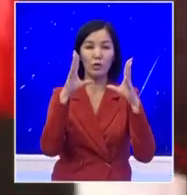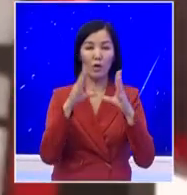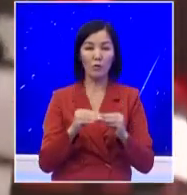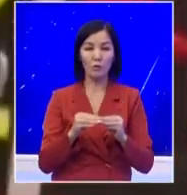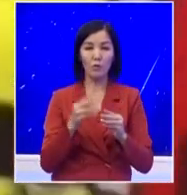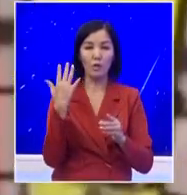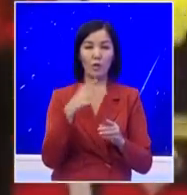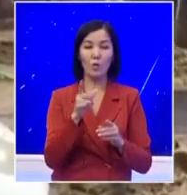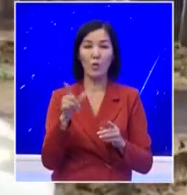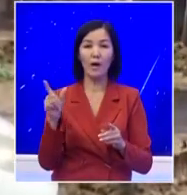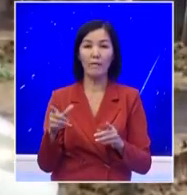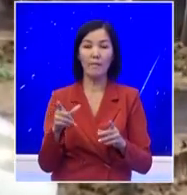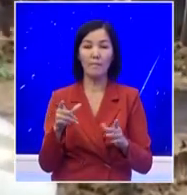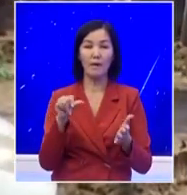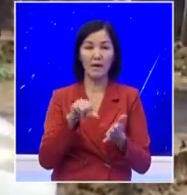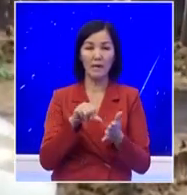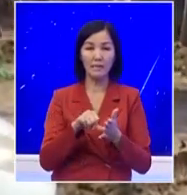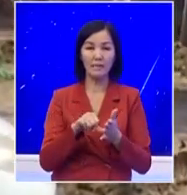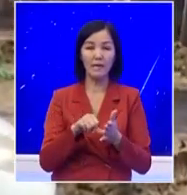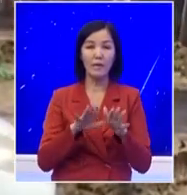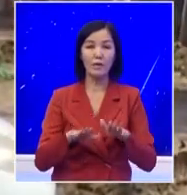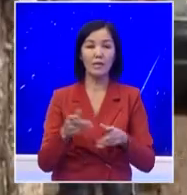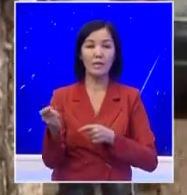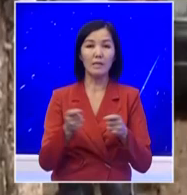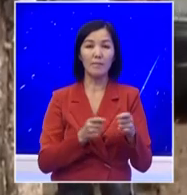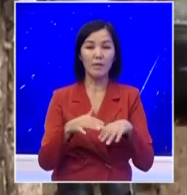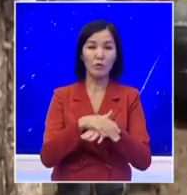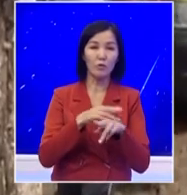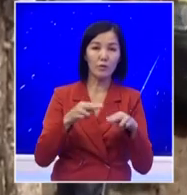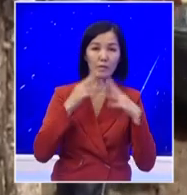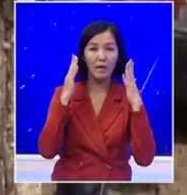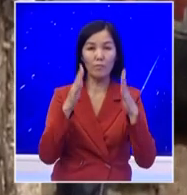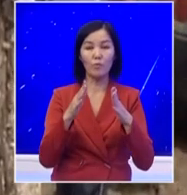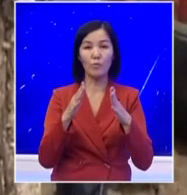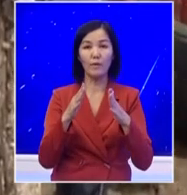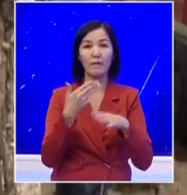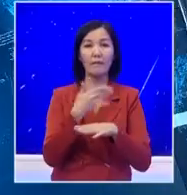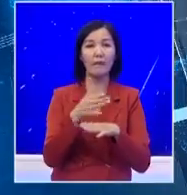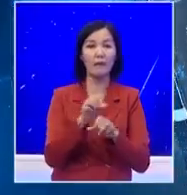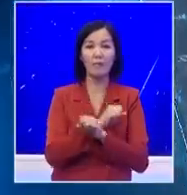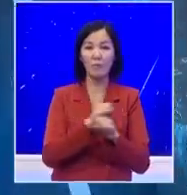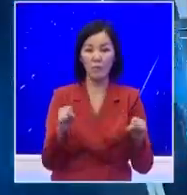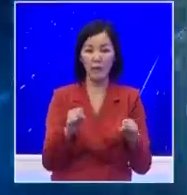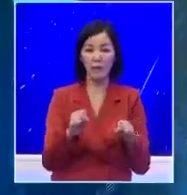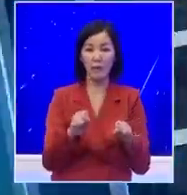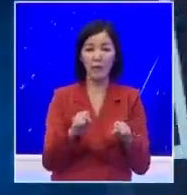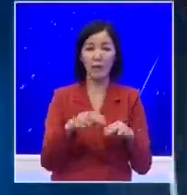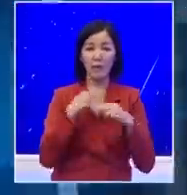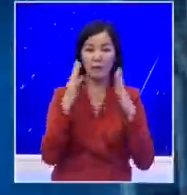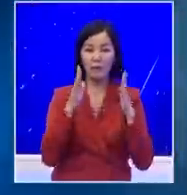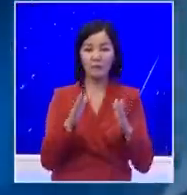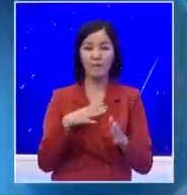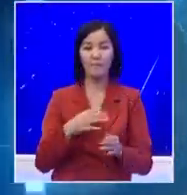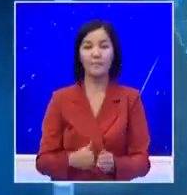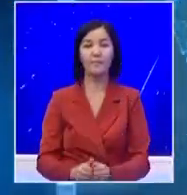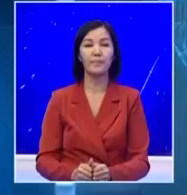50-ден астам өрт сөндіруші жұмылдырылды. Жергілікті билік тұрғындарды сақ болып, сыртқа шықпауға шақырады. Топтаманы ғаламтор ақпараттармен